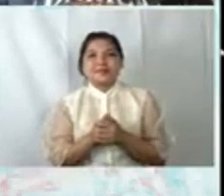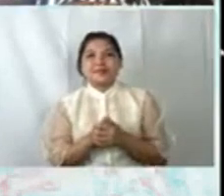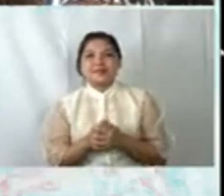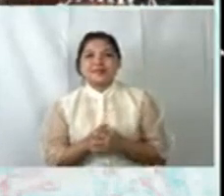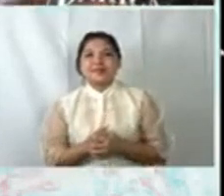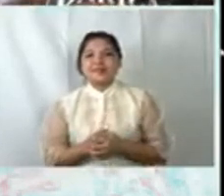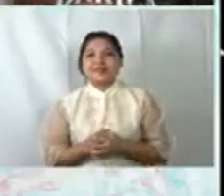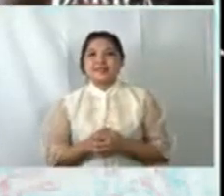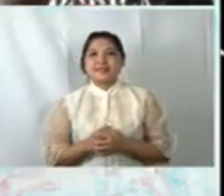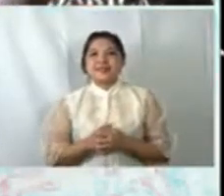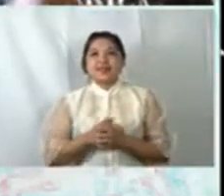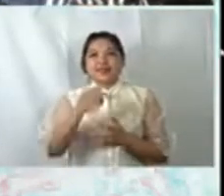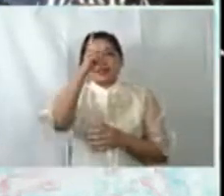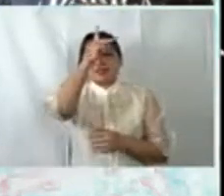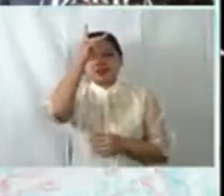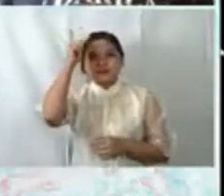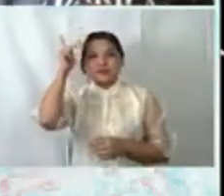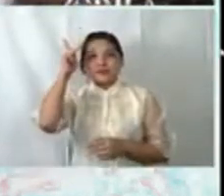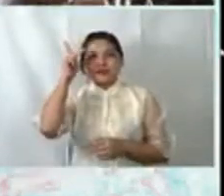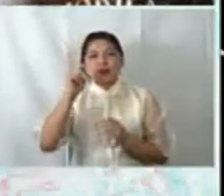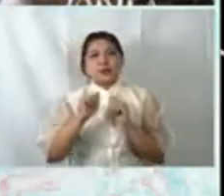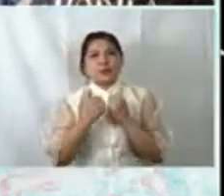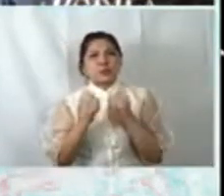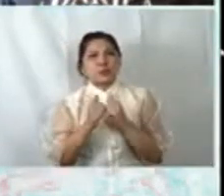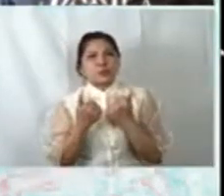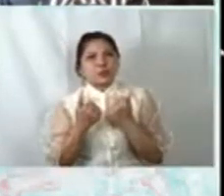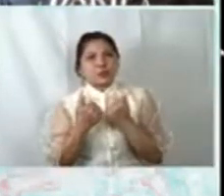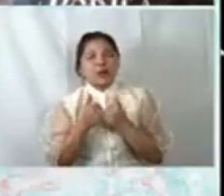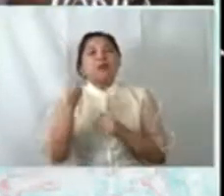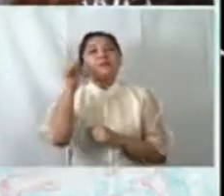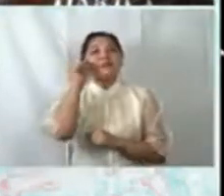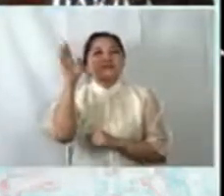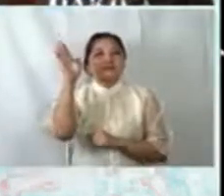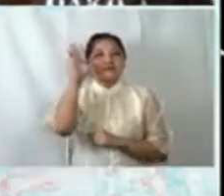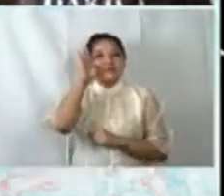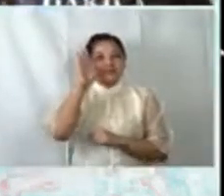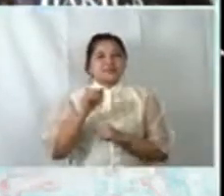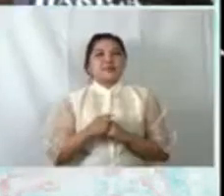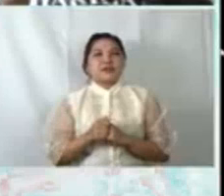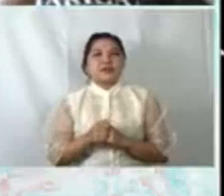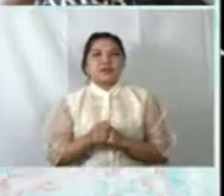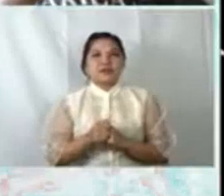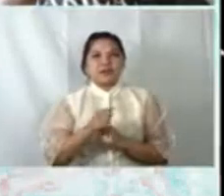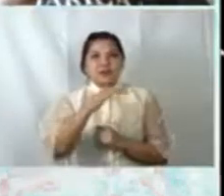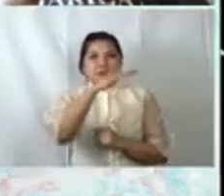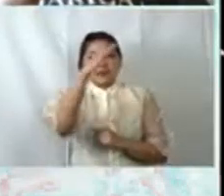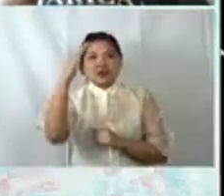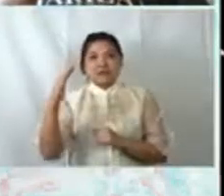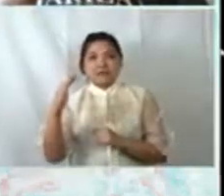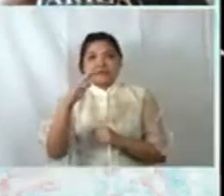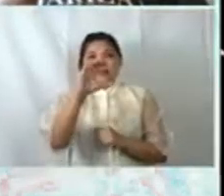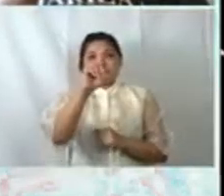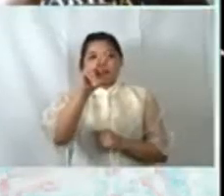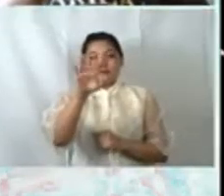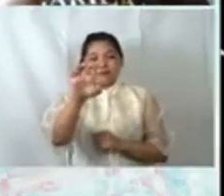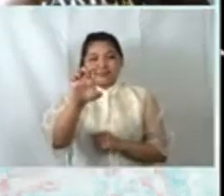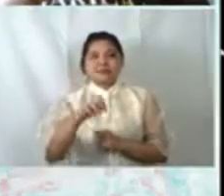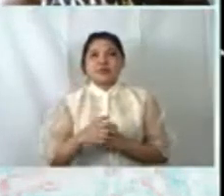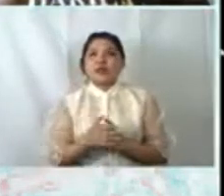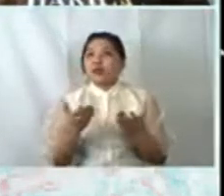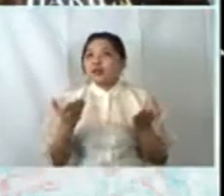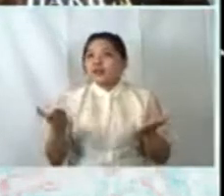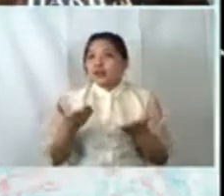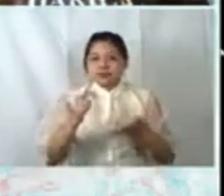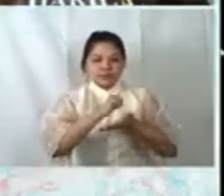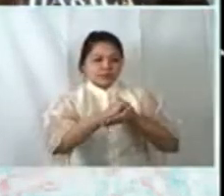ng Katipunan sa pamamagitan ni Andres Bonifacio sa mga kuweba ng Pamitinan, kung saan sinulat sa